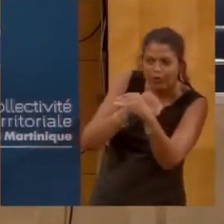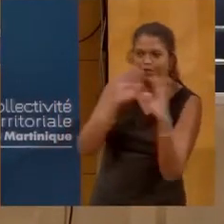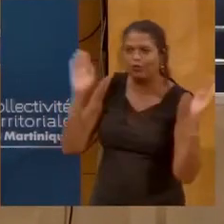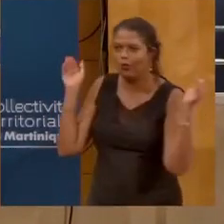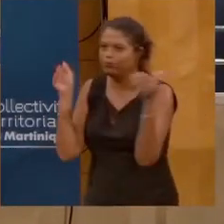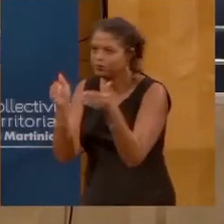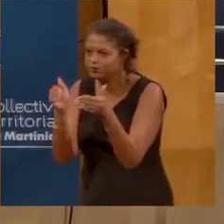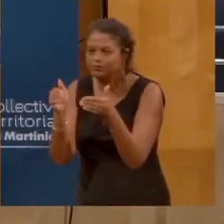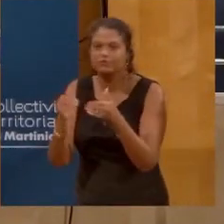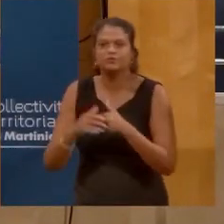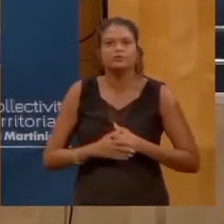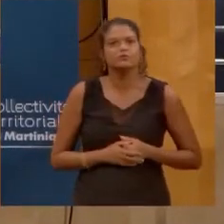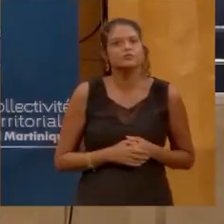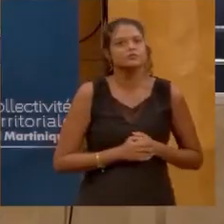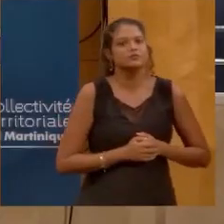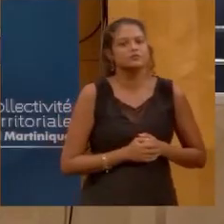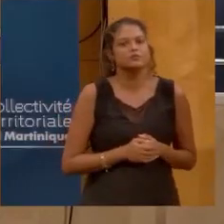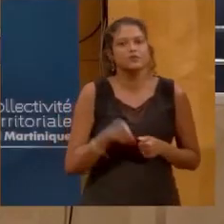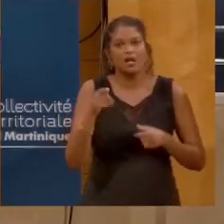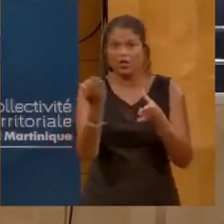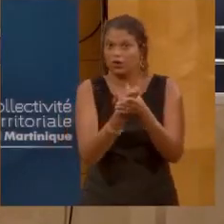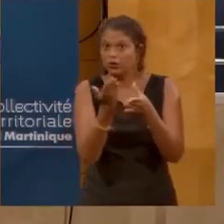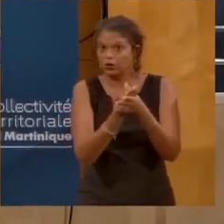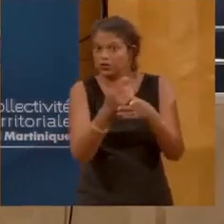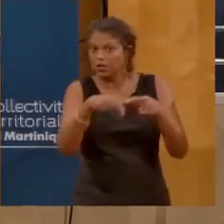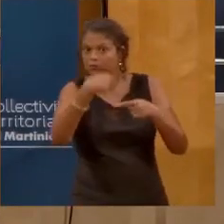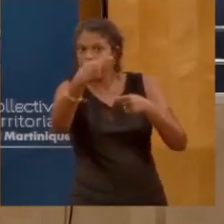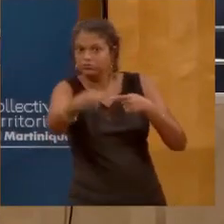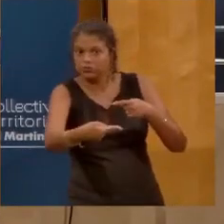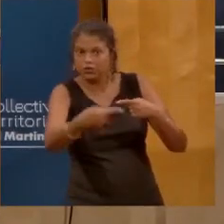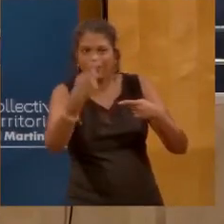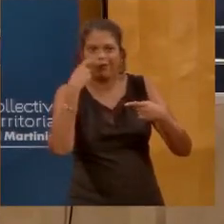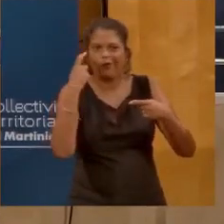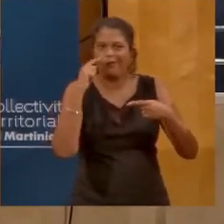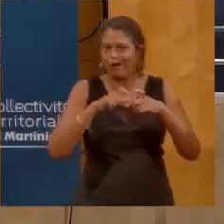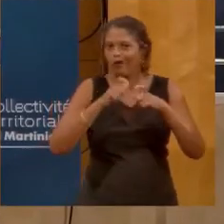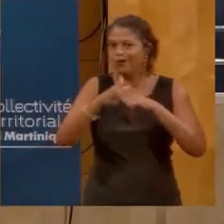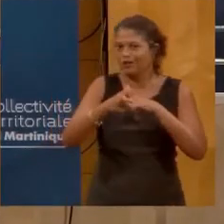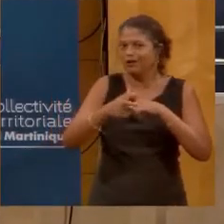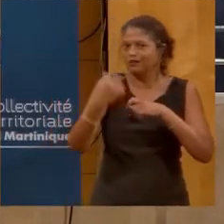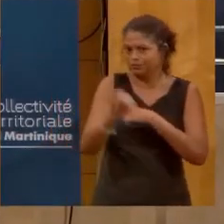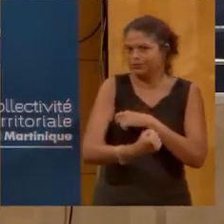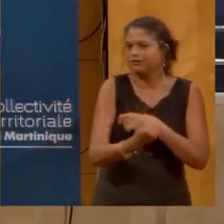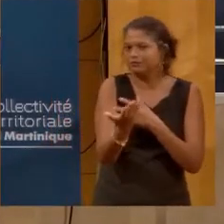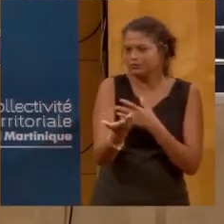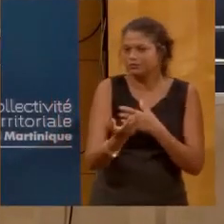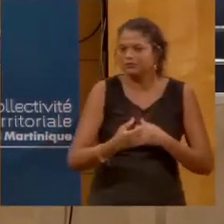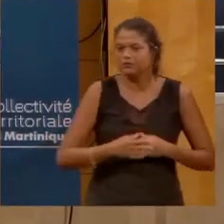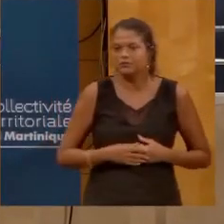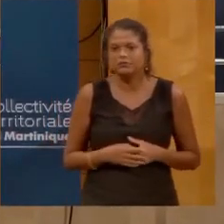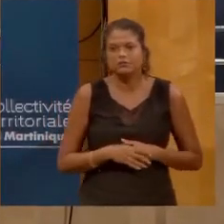Et nous allons voir le prochain dossier, d'autres conséquences.